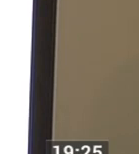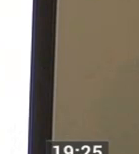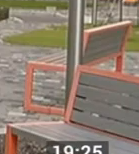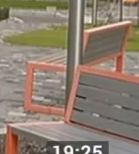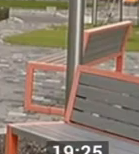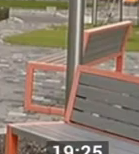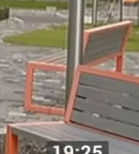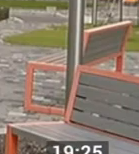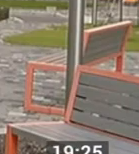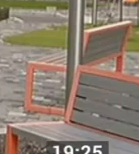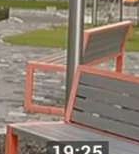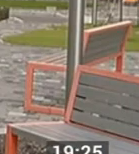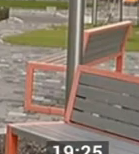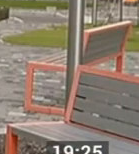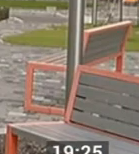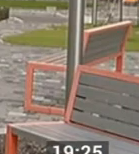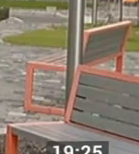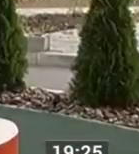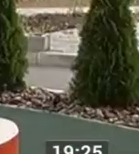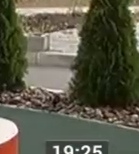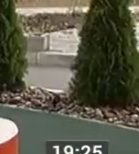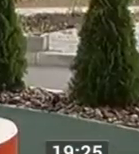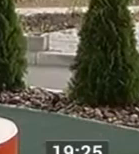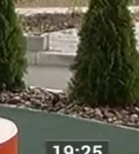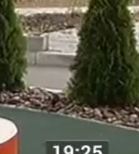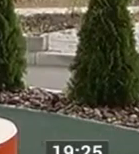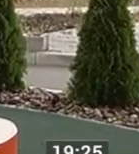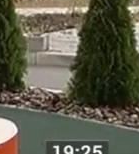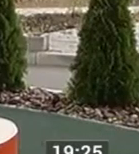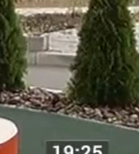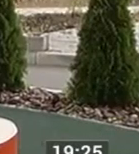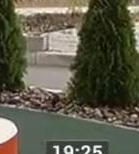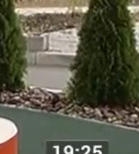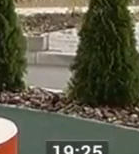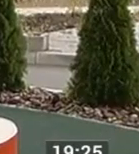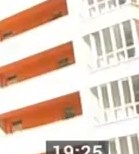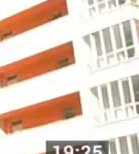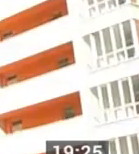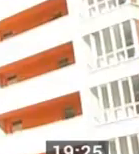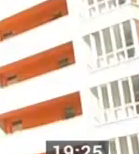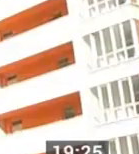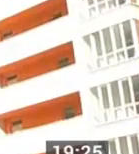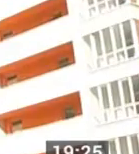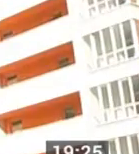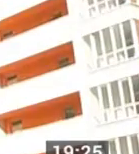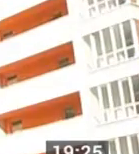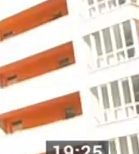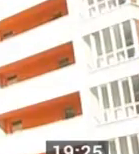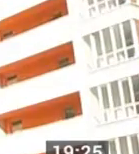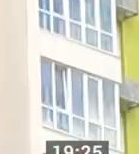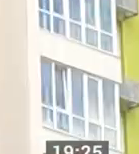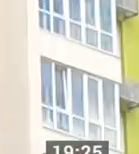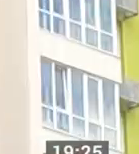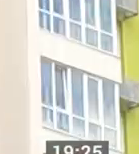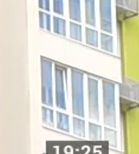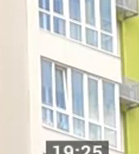жизни. Наталія впевнена, тепер її сусіди точно повірять, що компанія «Інтергалбуд» завжди відповідає